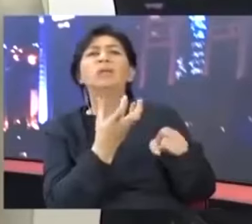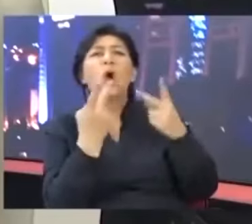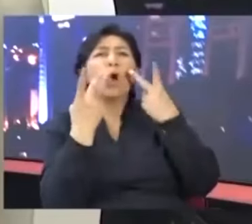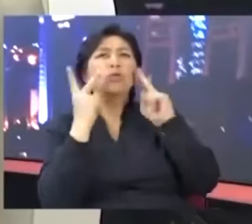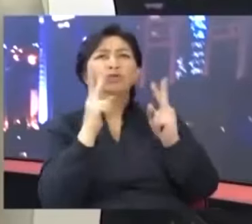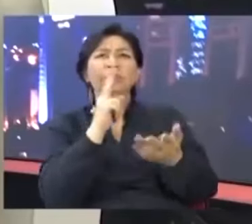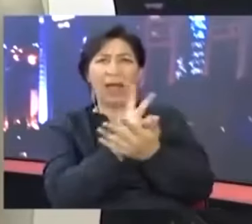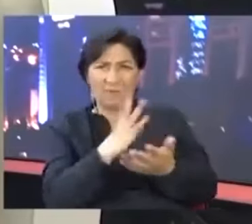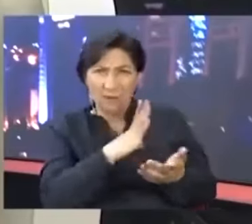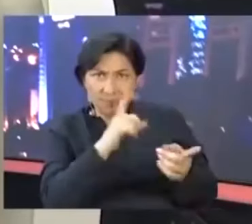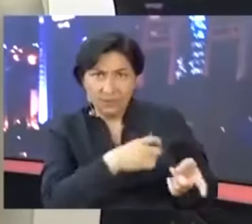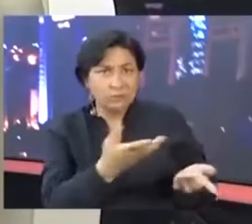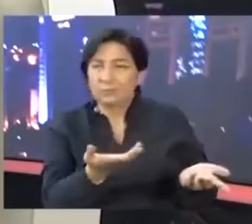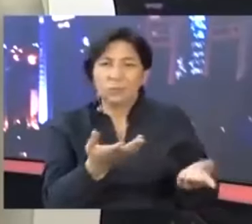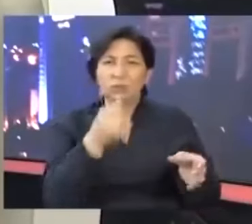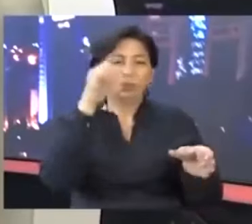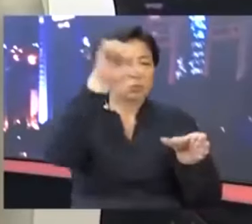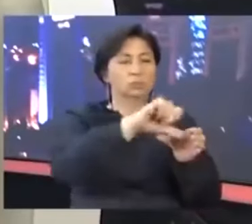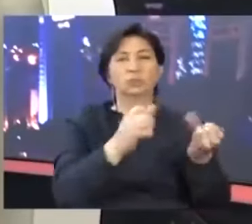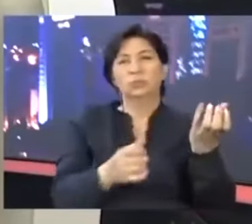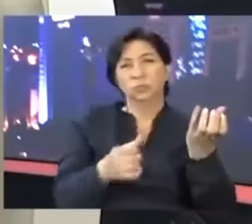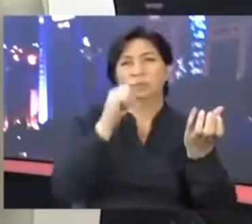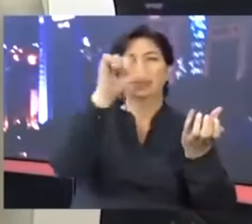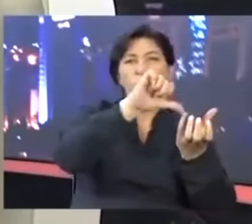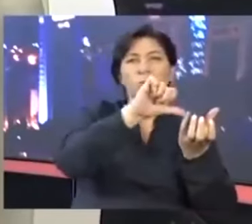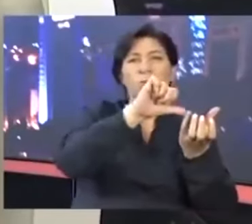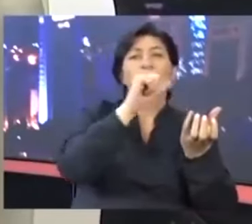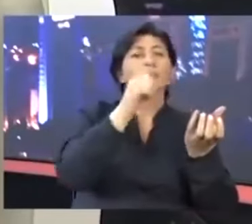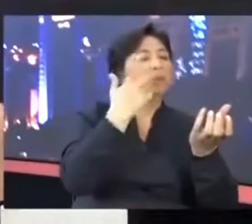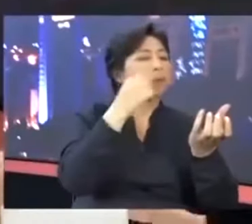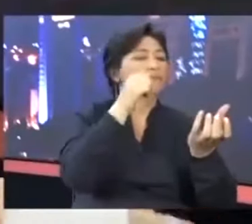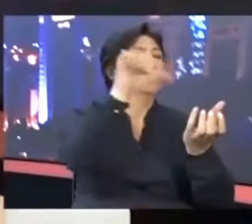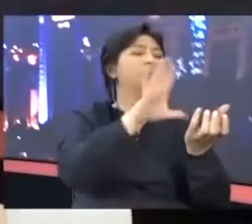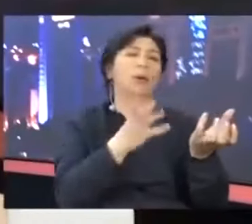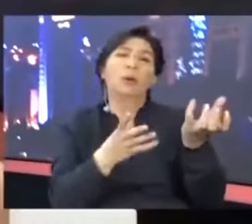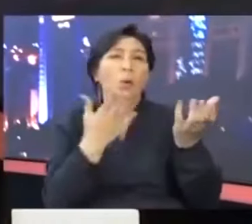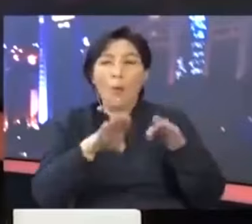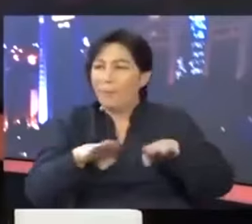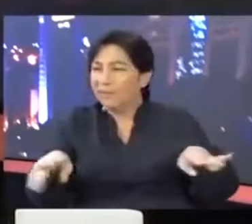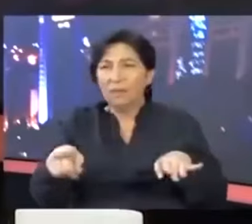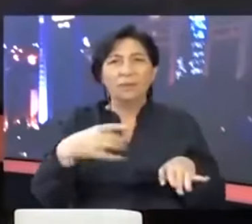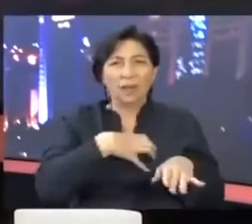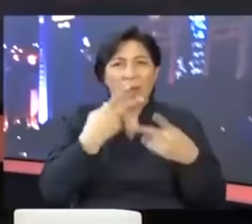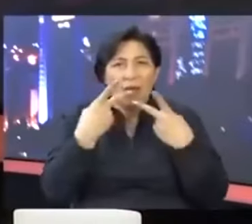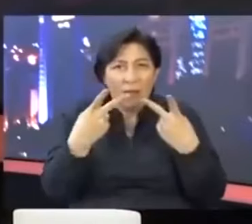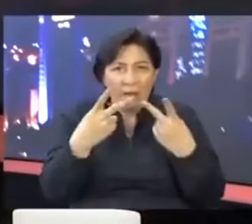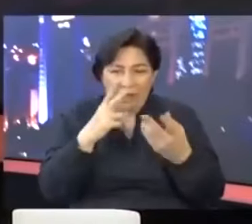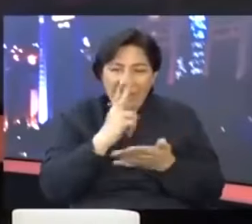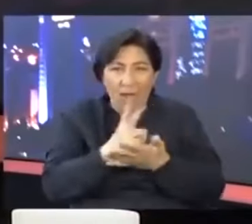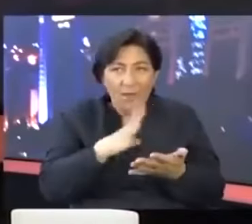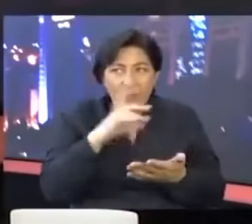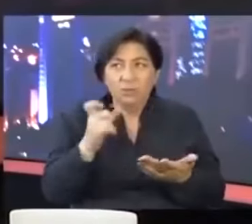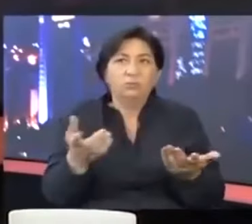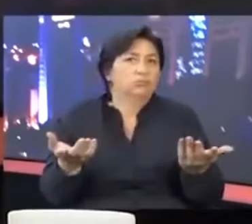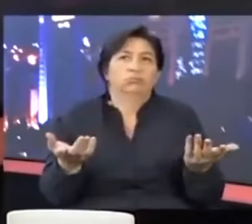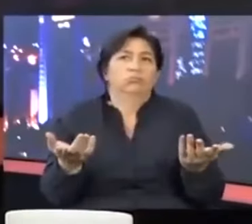Özgür iradesi yok içine su koyarsanız suyu tutuyor koymazsanız tutmuyor masanın Özgür iradesi yok veya birçok canlının da biz